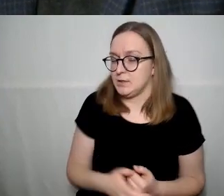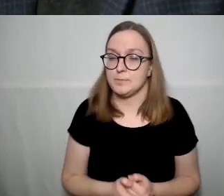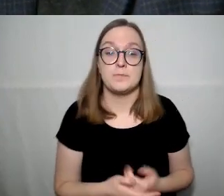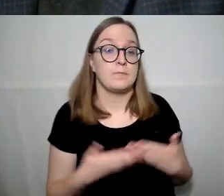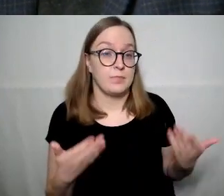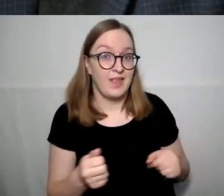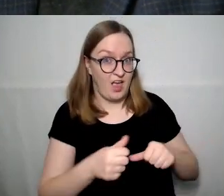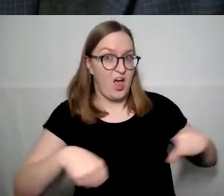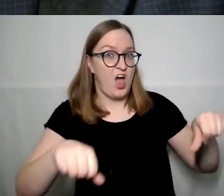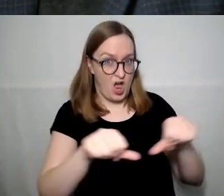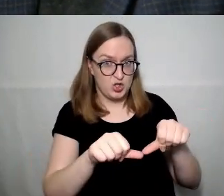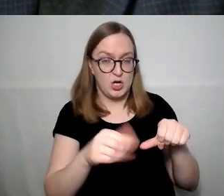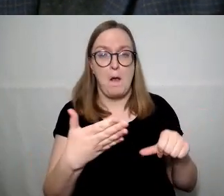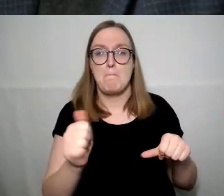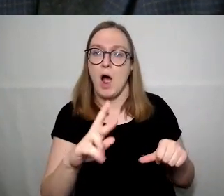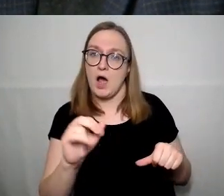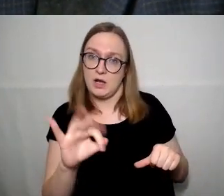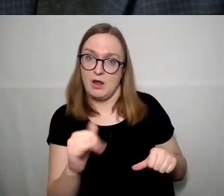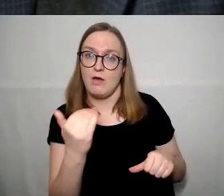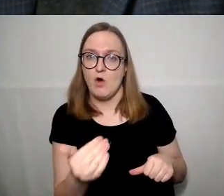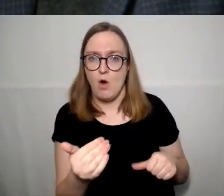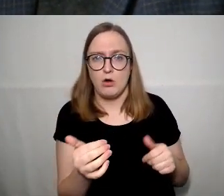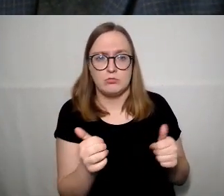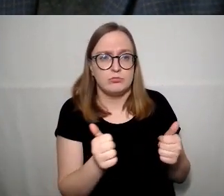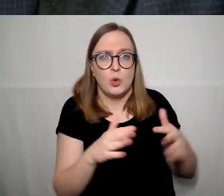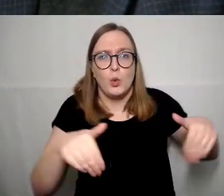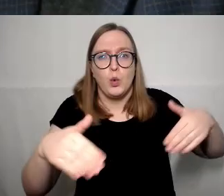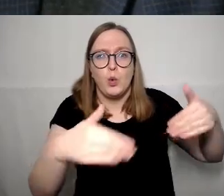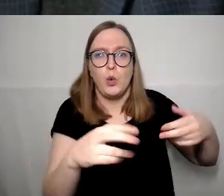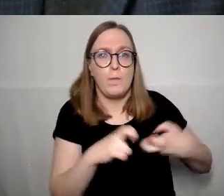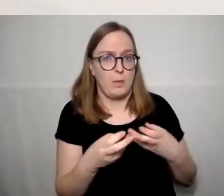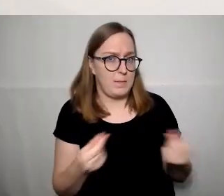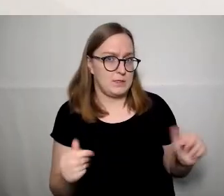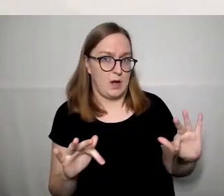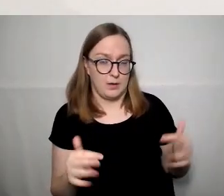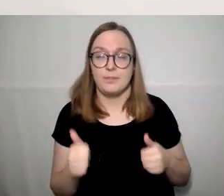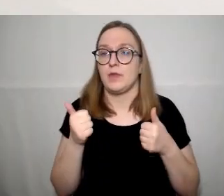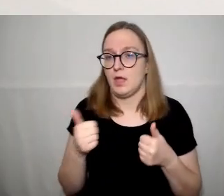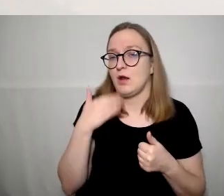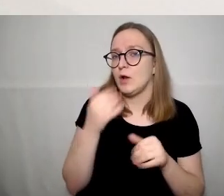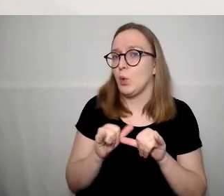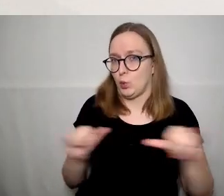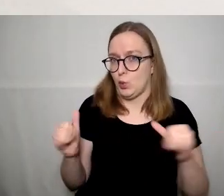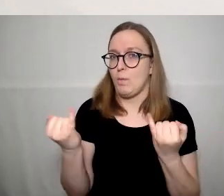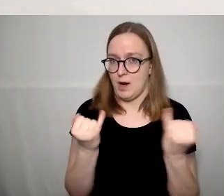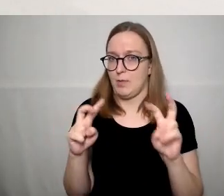Ežerų ir marių pakrančių problemų išsprendimas. Gerai, ir po to dar galėsim išsamiau